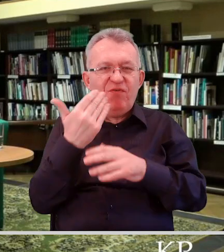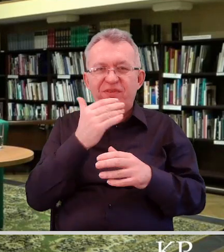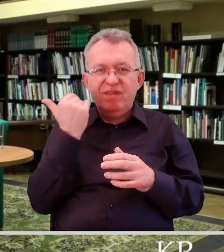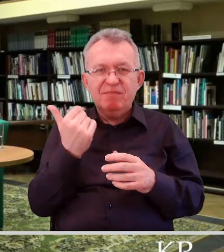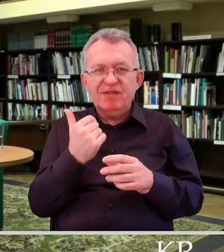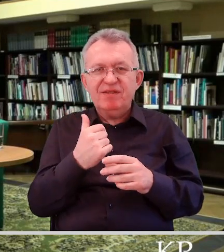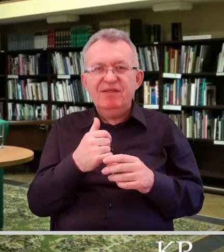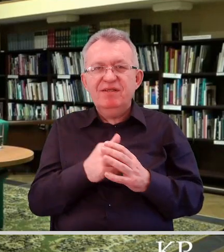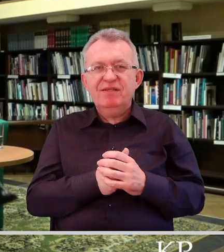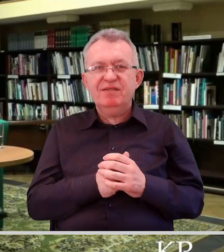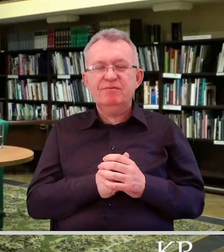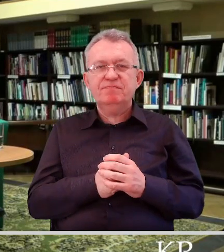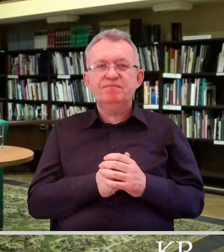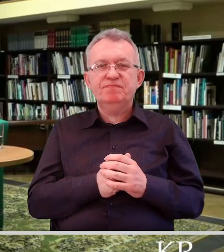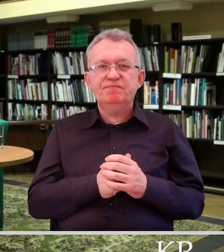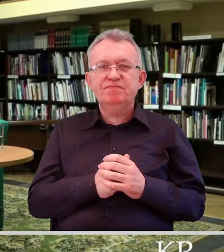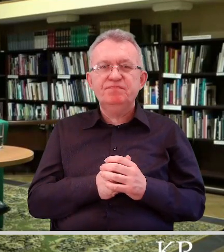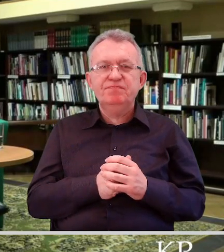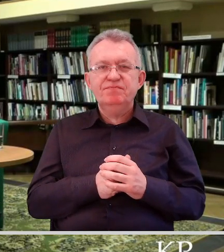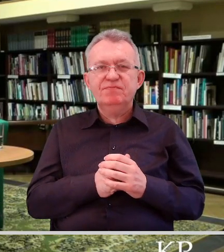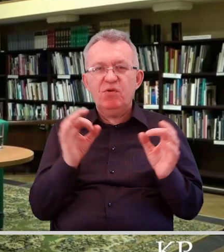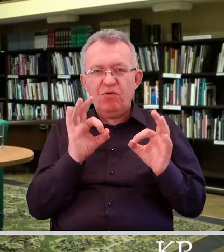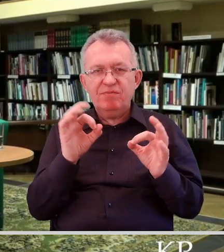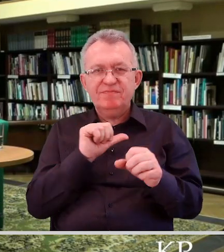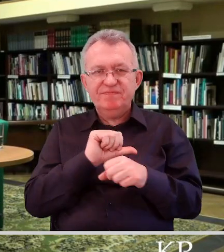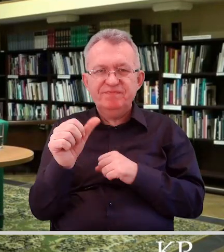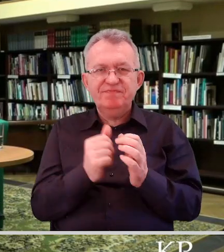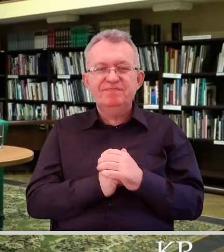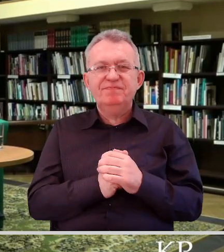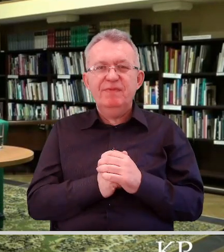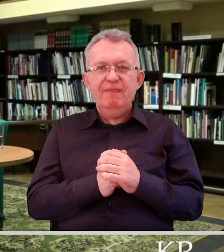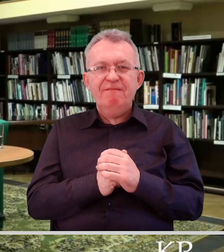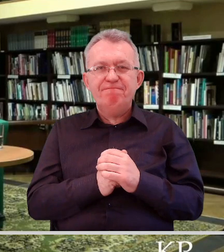Są straszne zdrobnienia i odradzam.